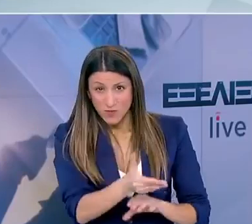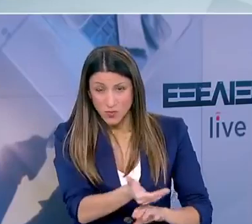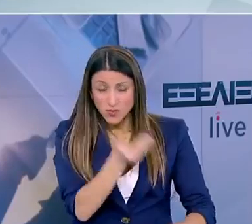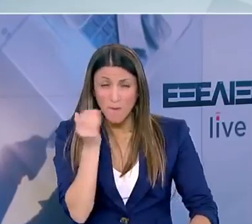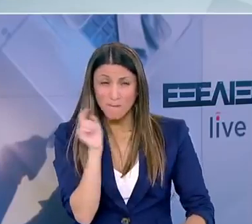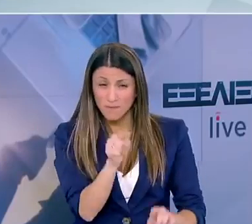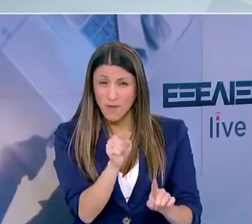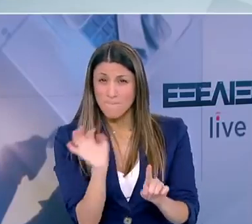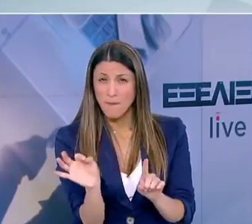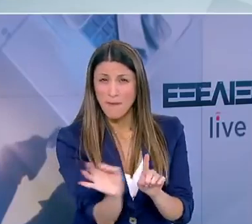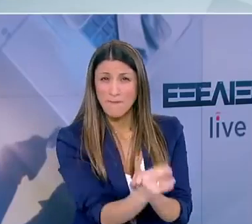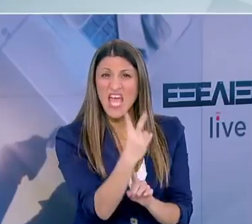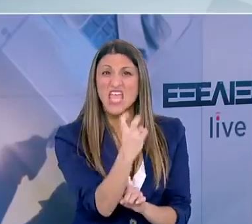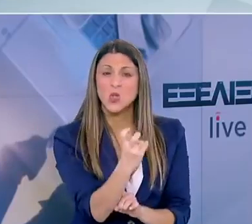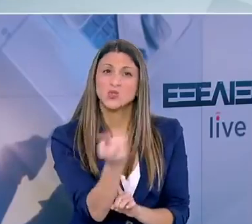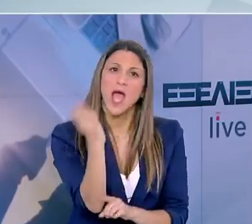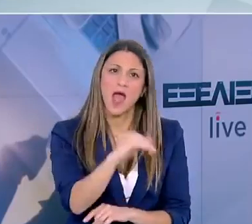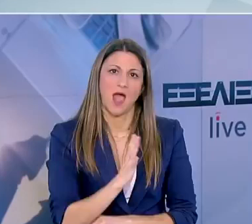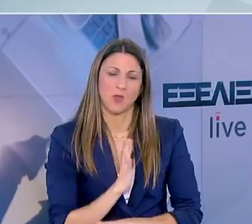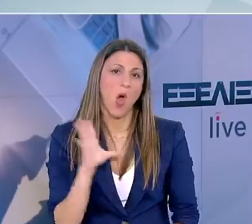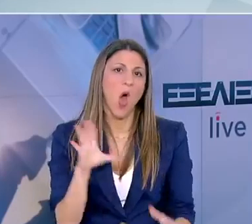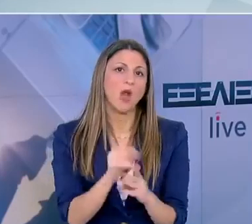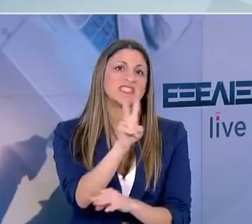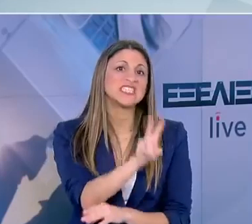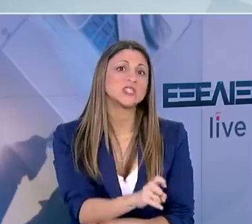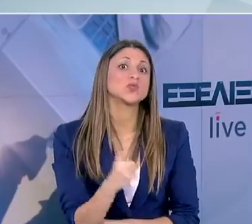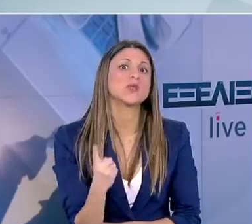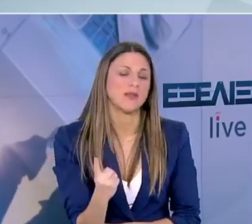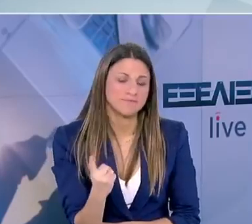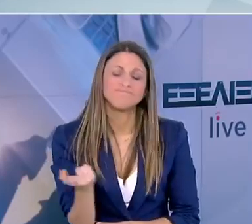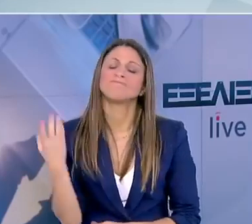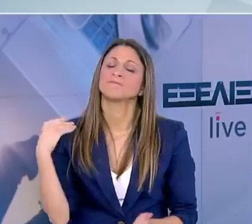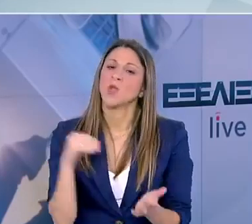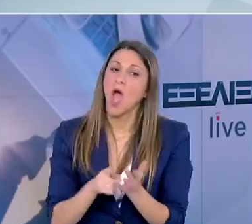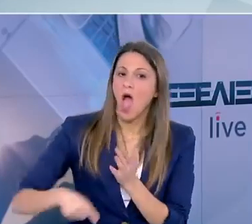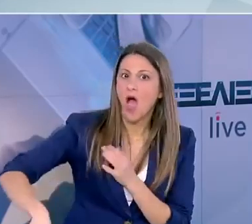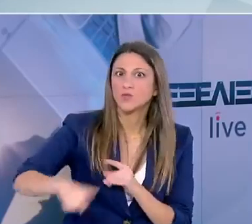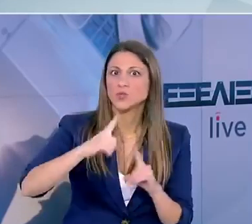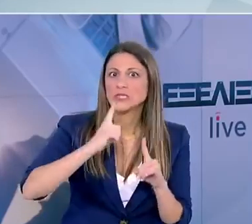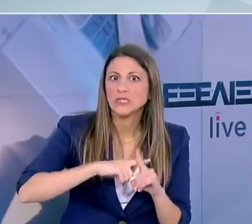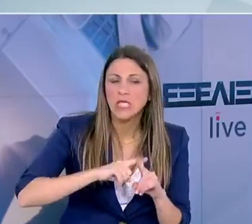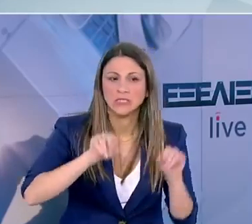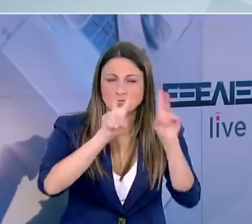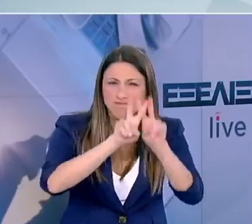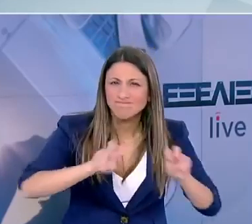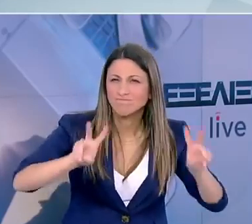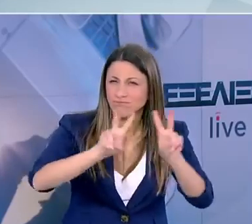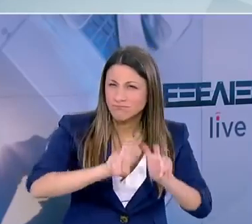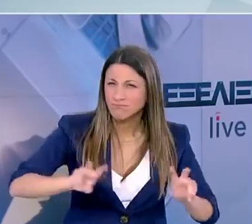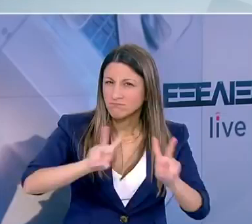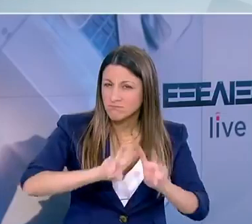risk, άλλες low risk. Δώσαμε εντολή να γίνει το τεστ και στις 29 αυτές